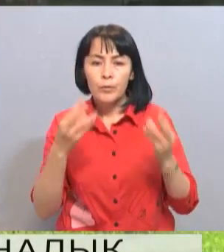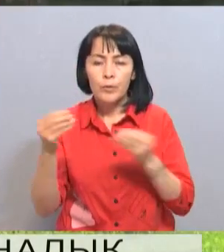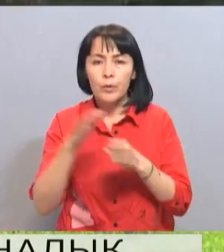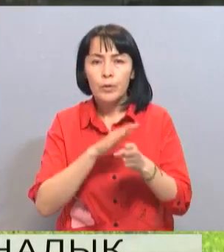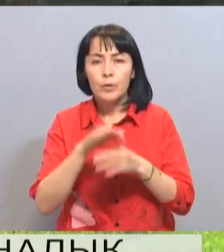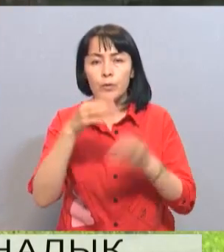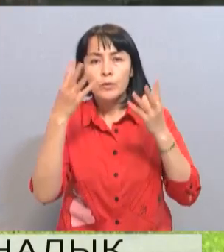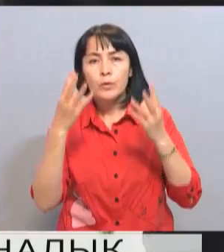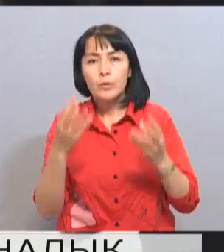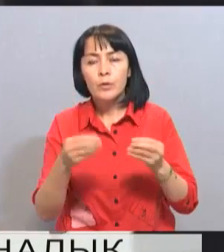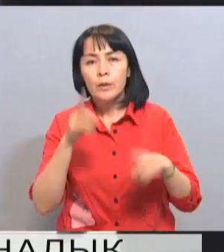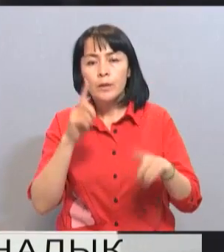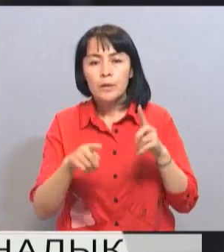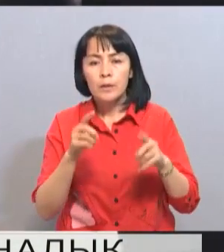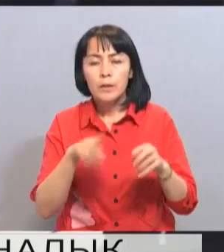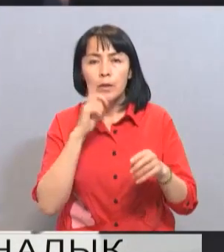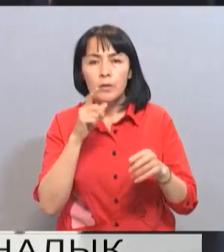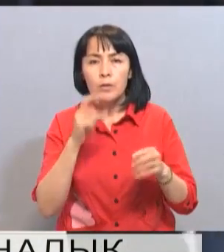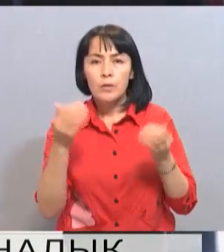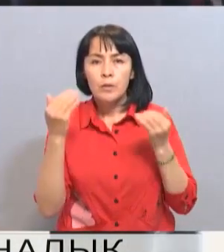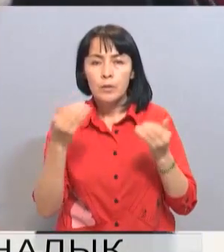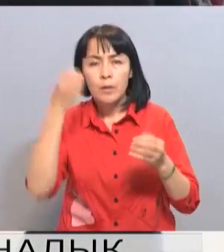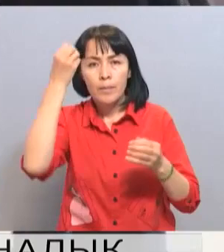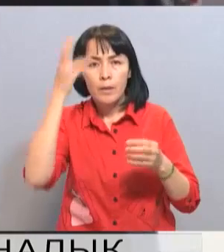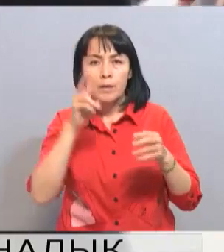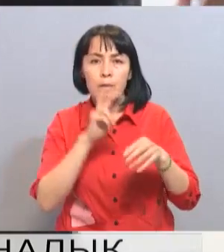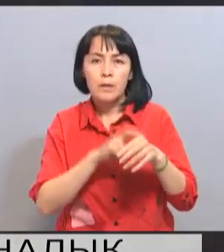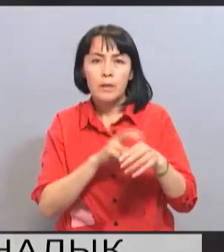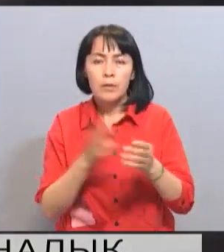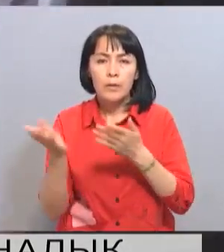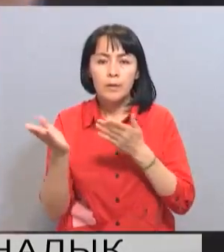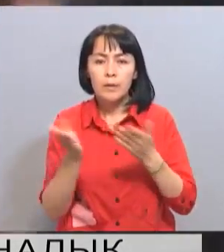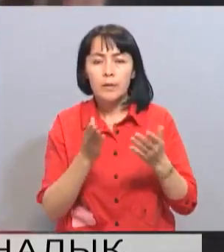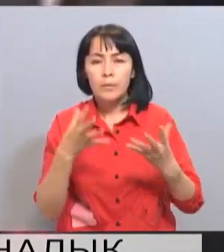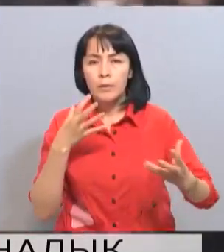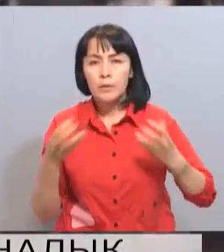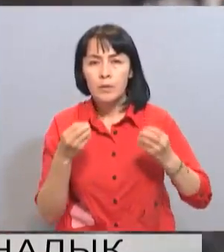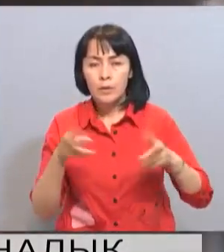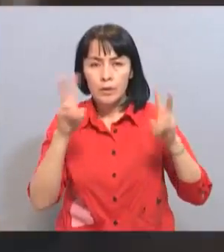өтеді. Осы күндері кез келген студент білікті бейінді дәрігерлердің тікелей қабылдауында болып денсаулығын тексерте алады.